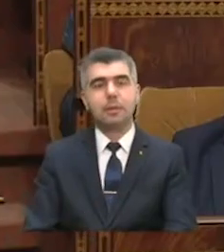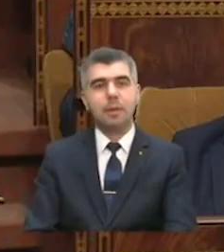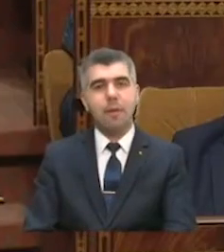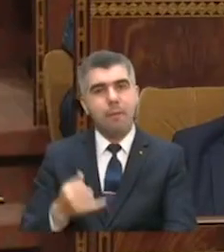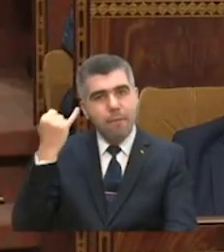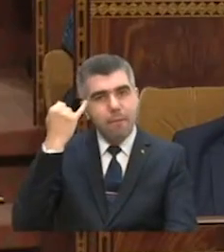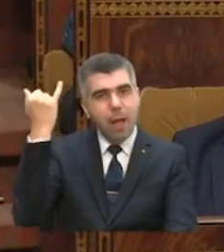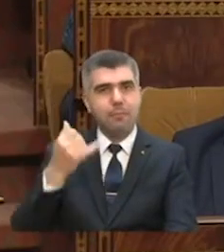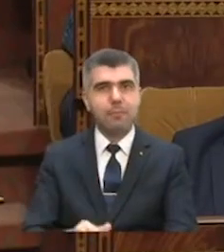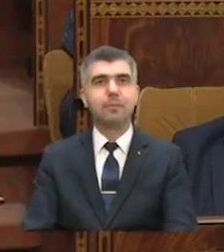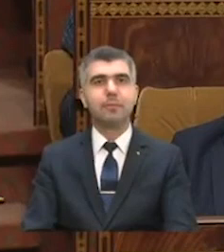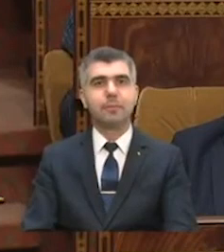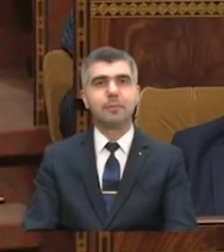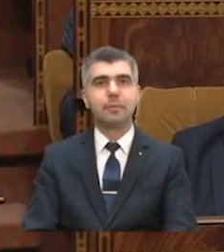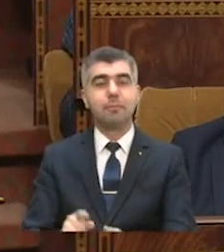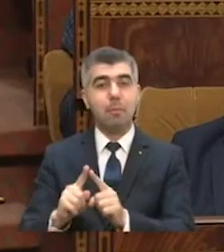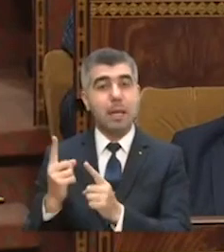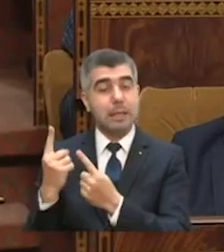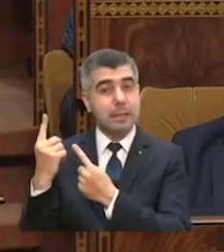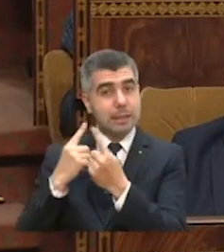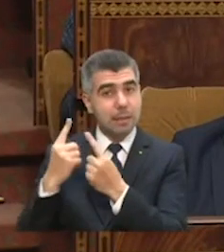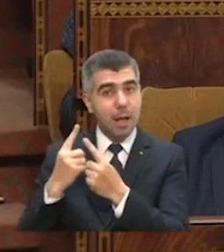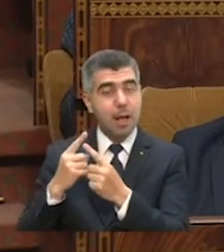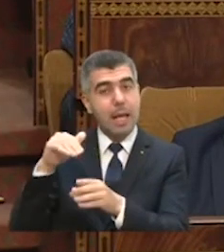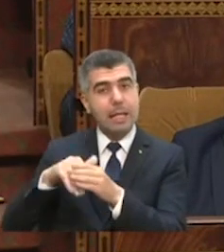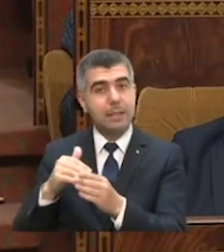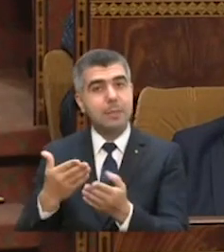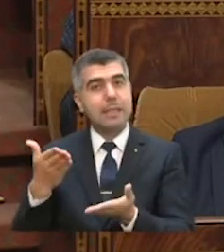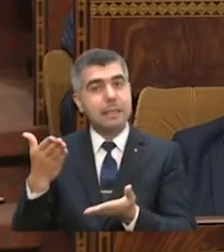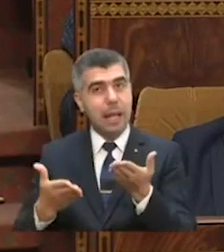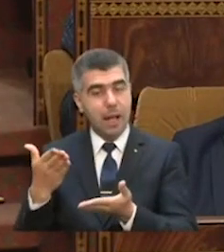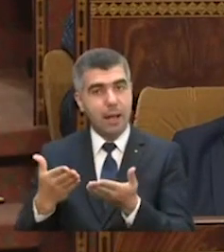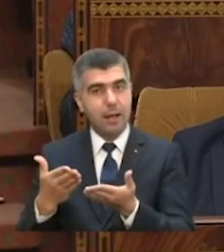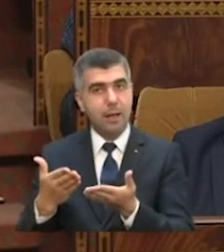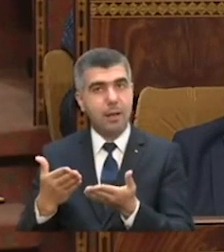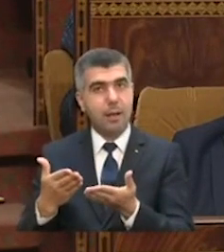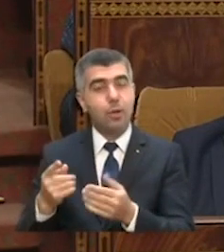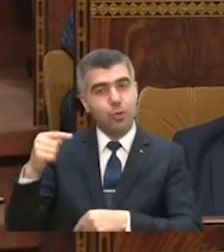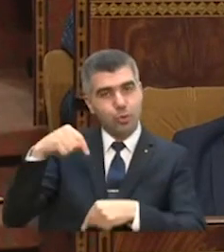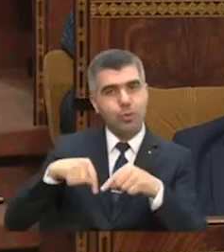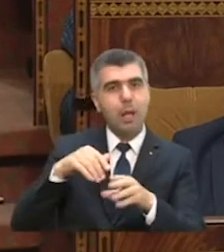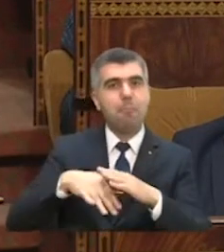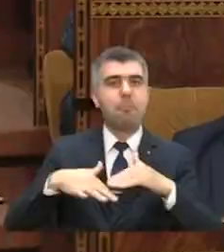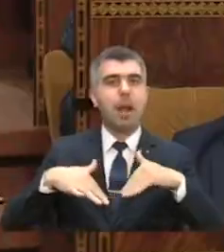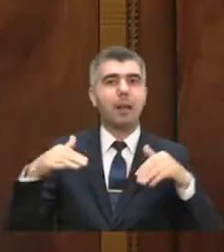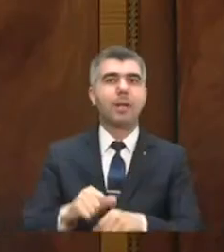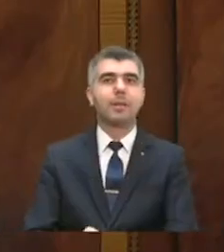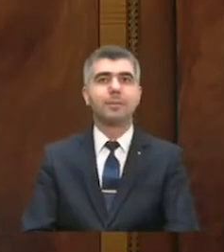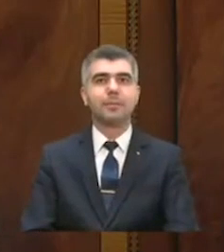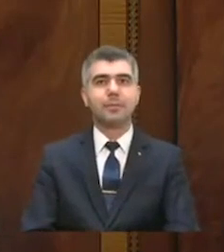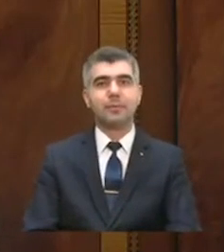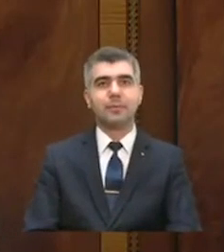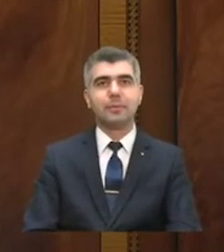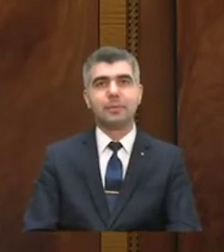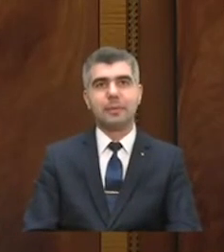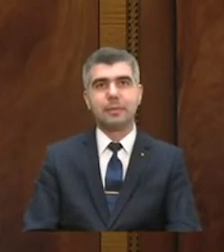بانه الا بغيت نسمع الحزب الاستقلال نمشي للغرفه الثانيه، والا بغيت نسمع السيم ديال نجي للغرفه الاولى.